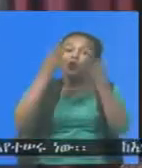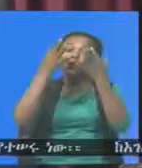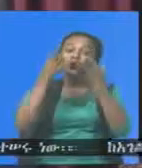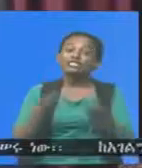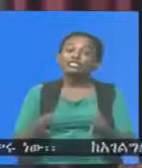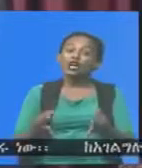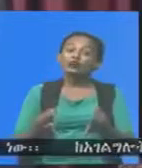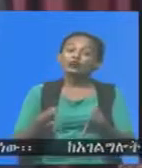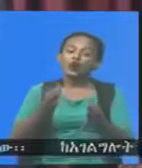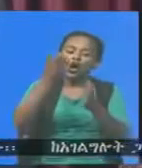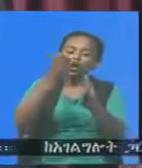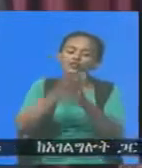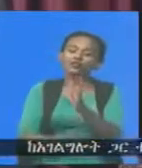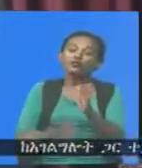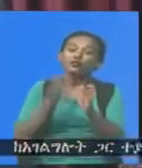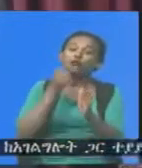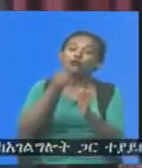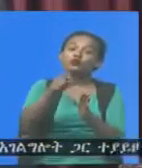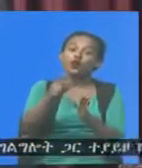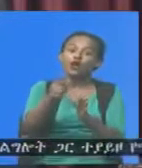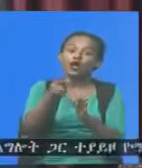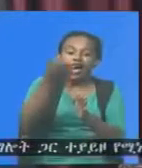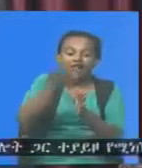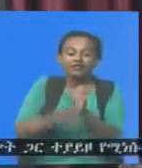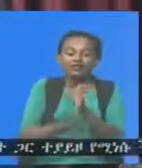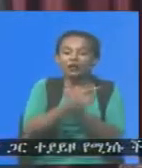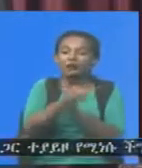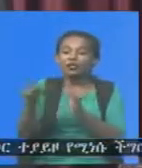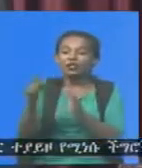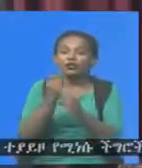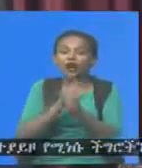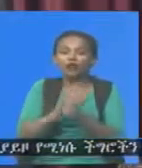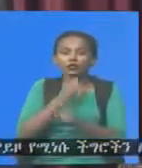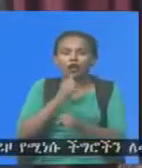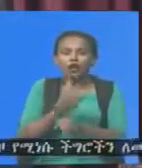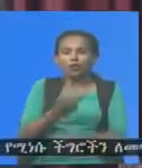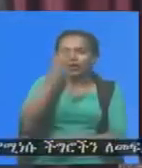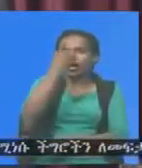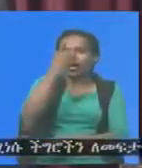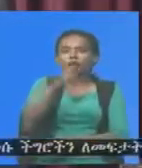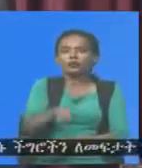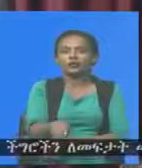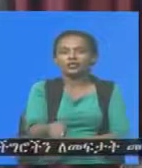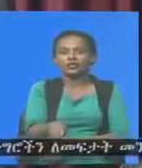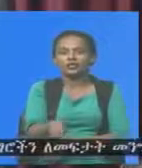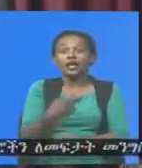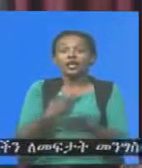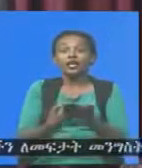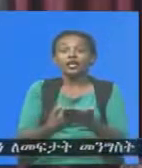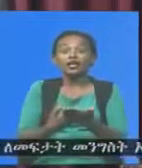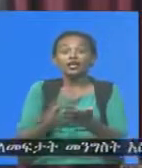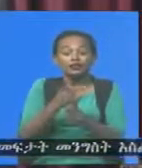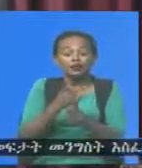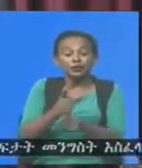ወስናችሁ አስፈጽሙ ብላችኋል አስፈጻሚው እናንተን ስራ ካልሰራ መጠየቅ አለበት ይሄን እንደተጠበቀ